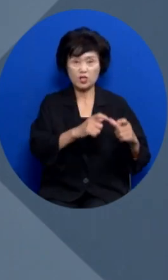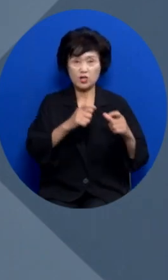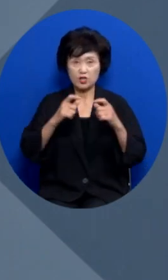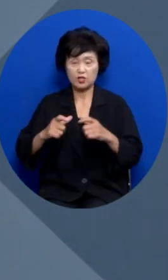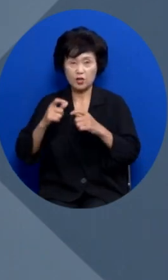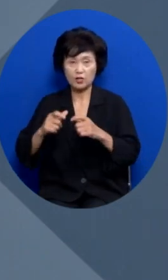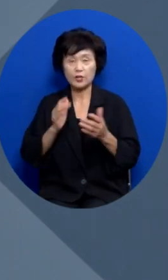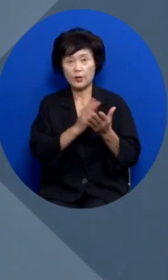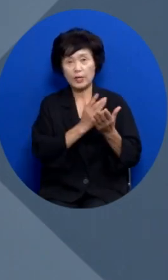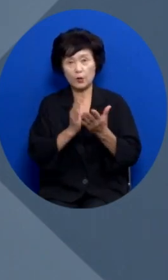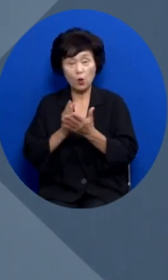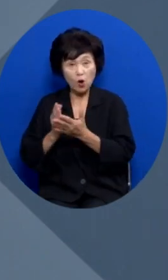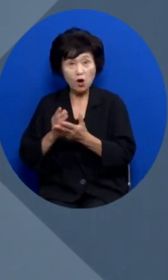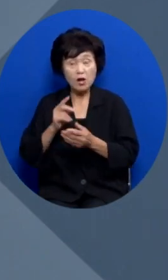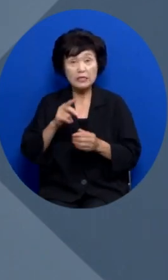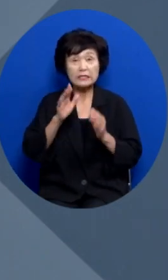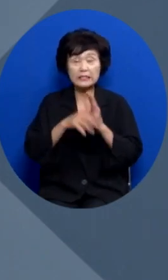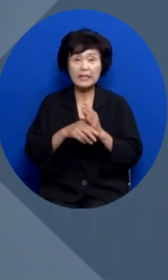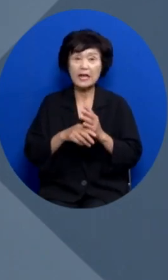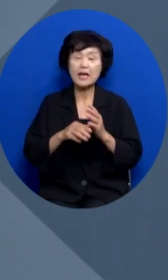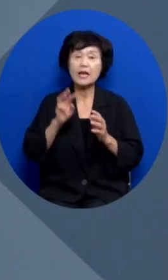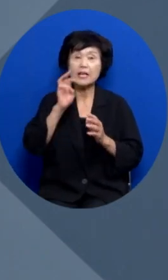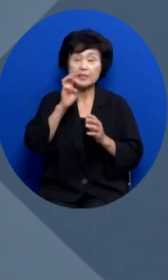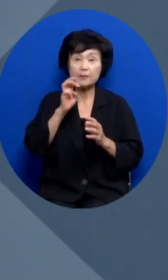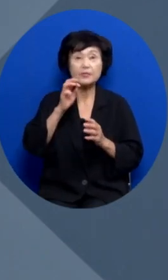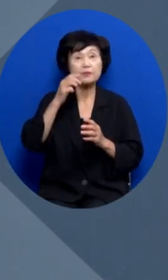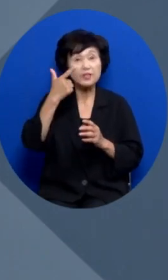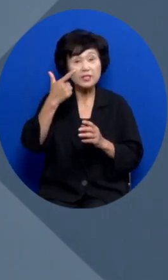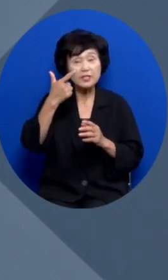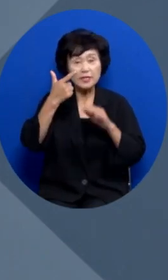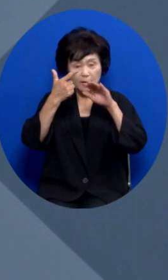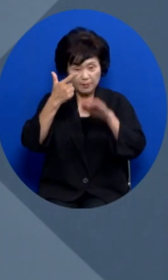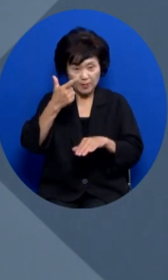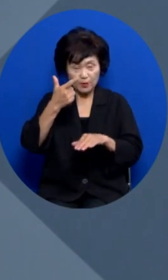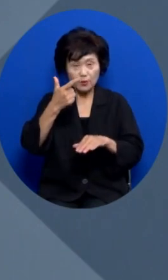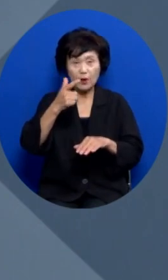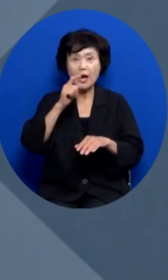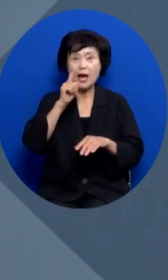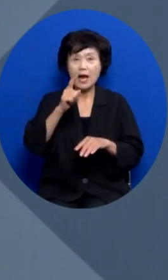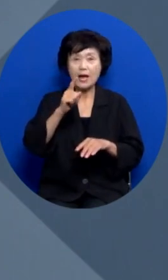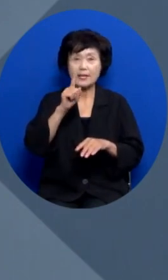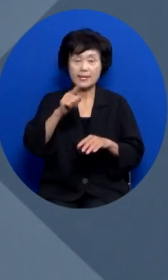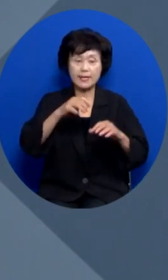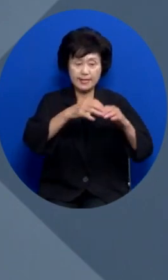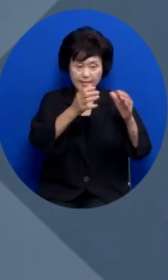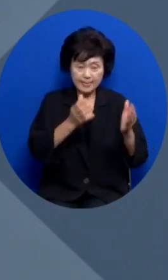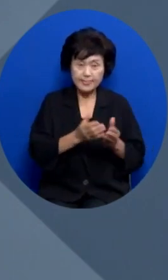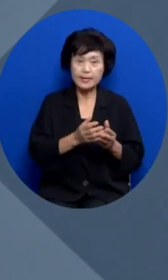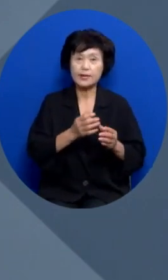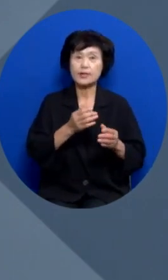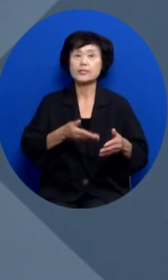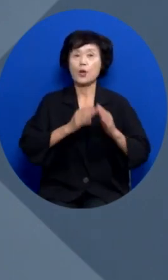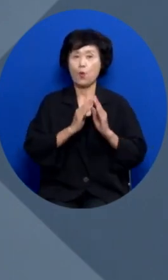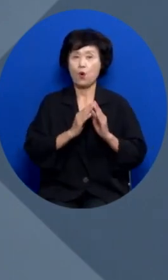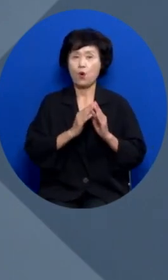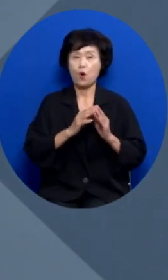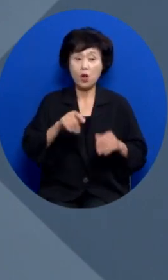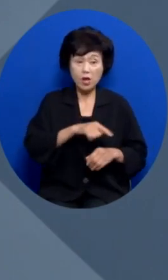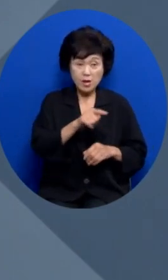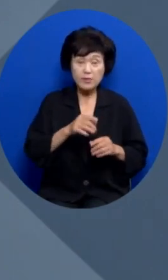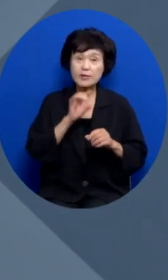당시에 36살 밑으로 한 교구를 만든 거예요. 그래서 그들만이